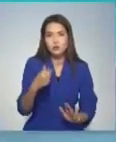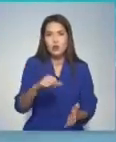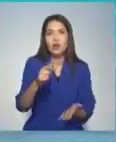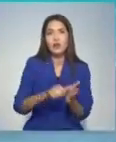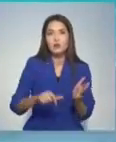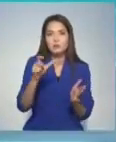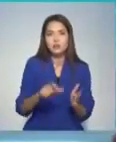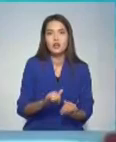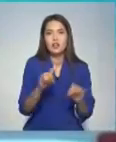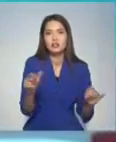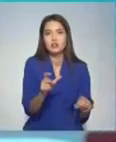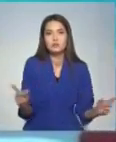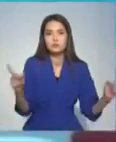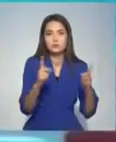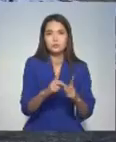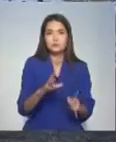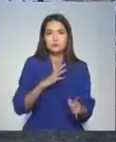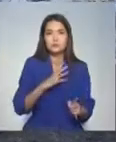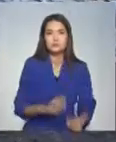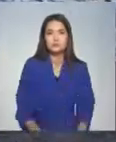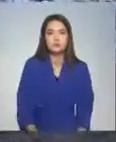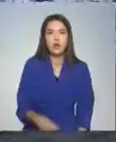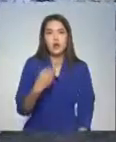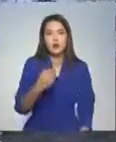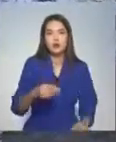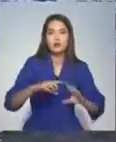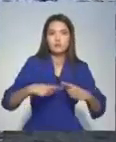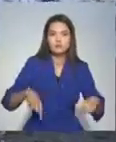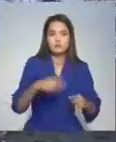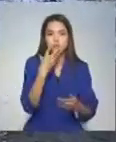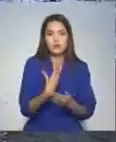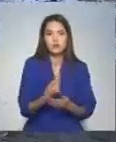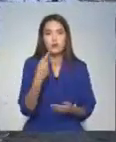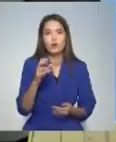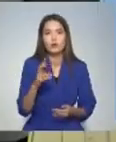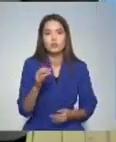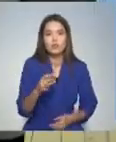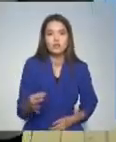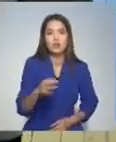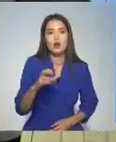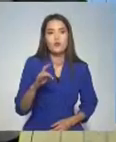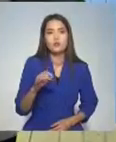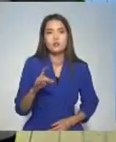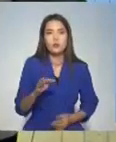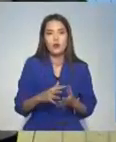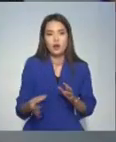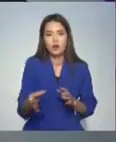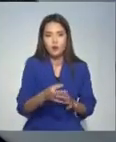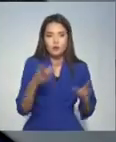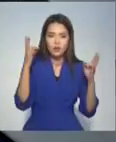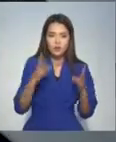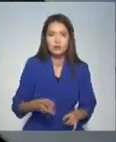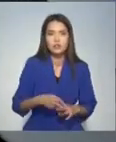60-тан астам кездесу ұйымдастырды. Қоғамдық штаб өкілдері алдымен Қостанай облысының Әулиекөл ауылында өрттен зардап шеккен